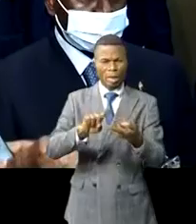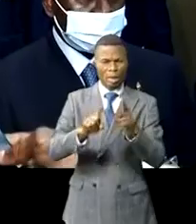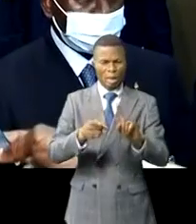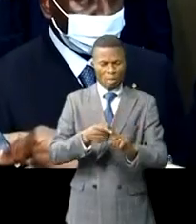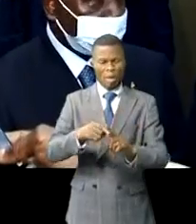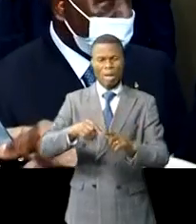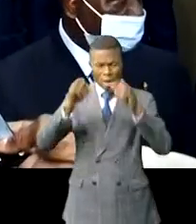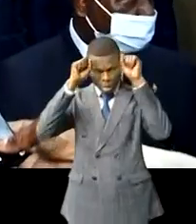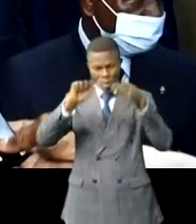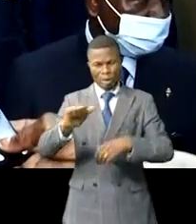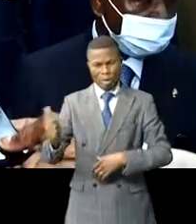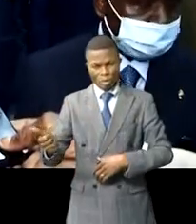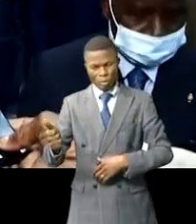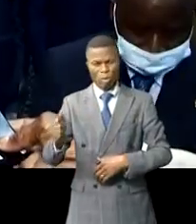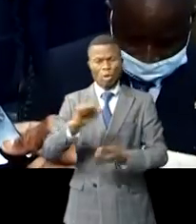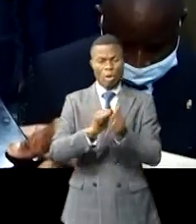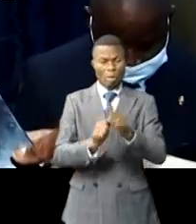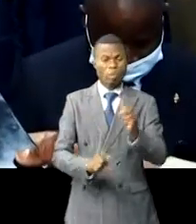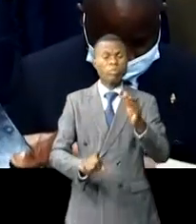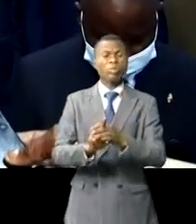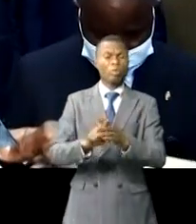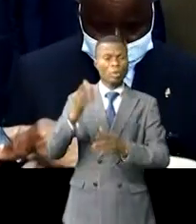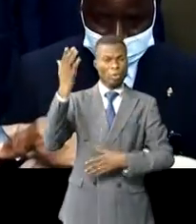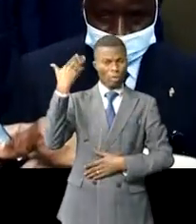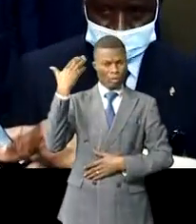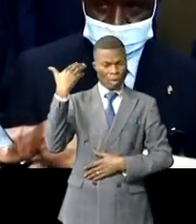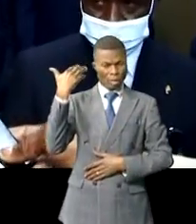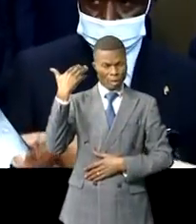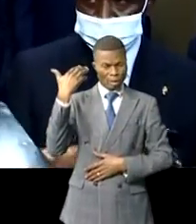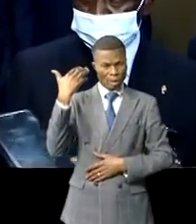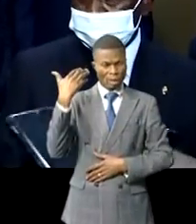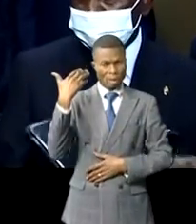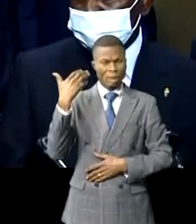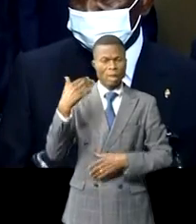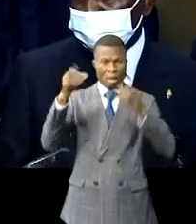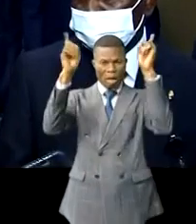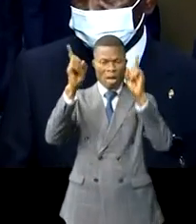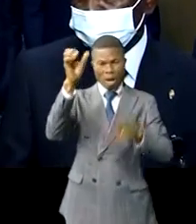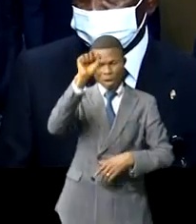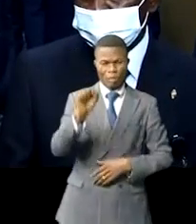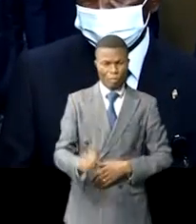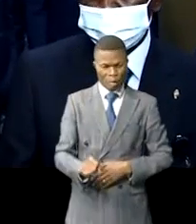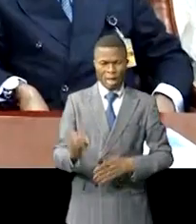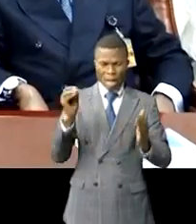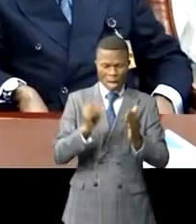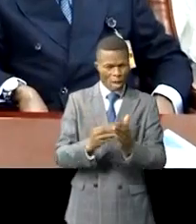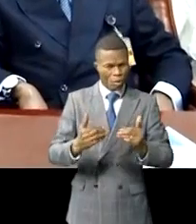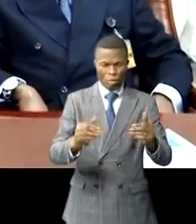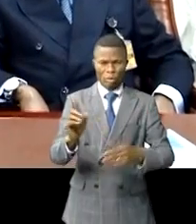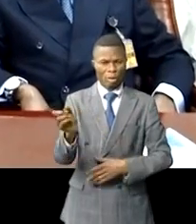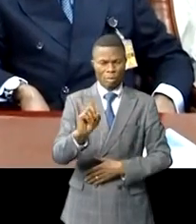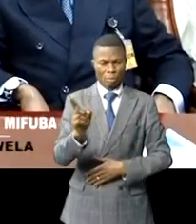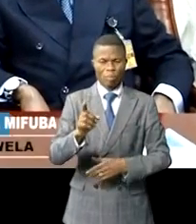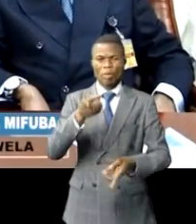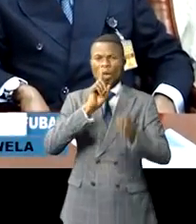que cet incident qui a été produit en Afrique du Sud ne se reproduise plus. Les